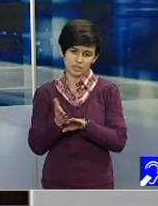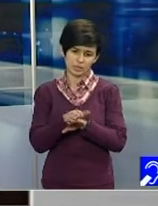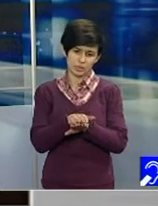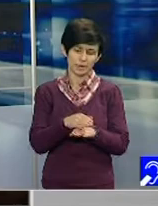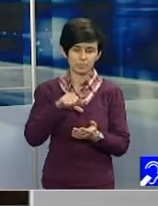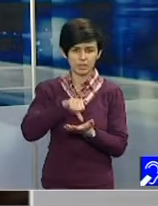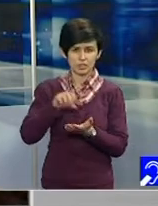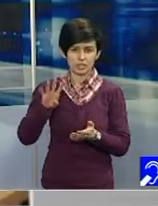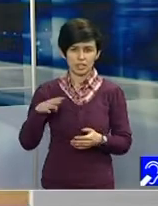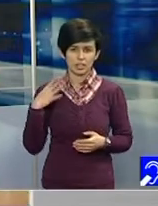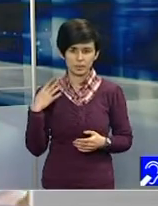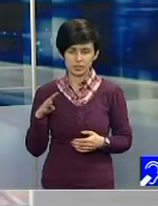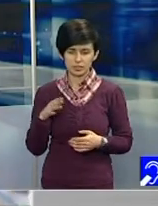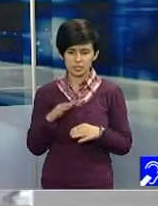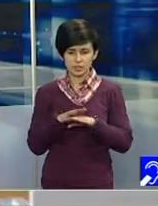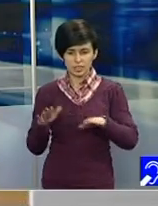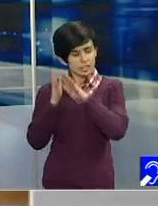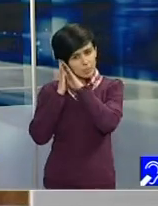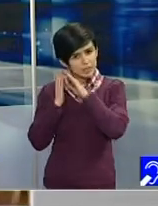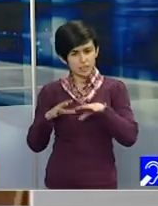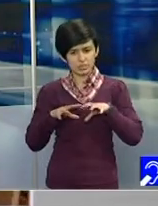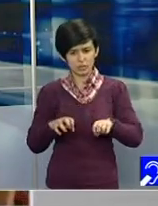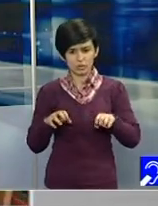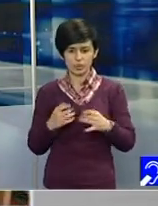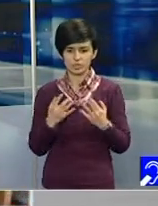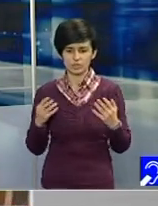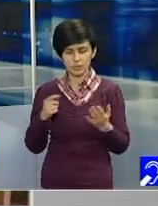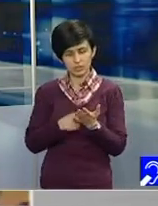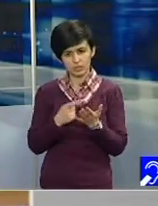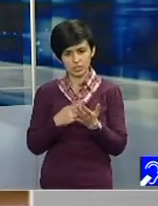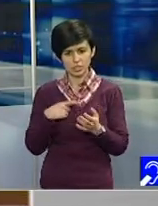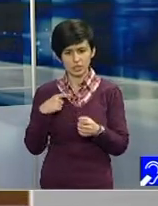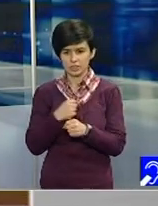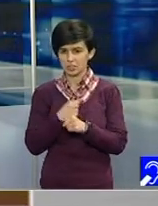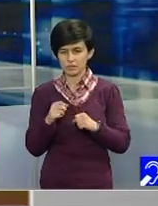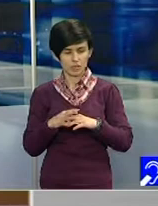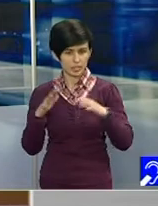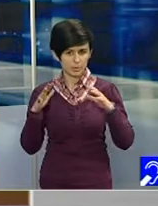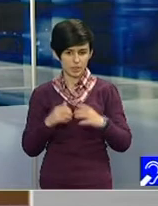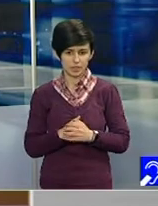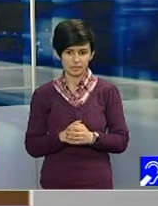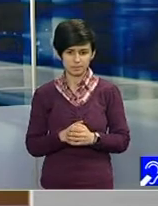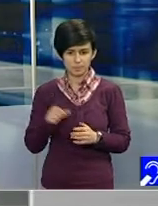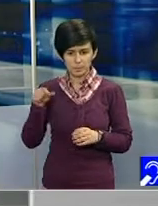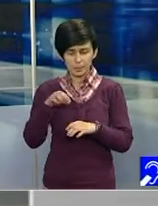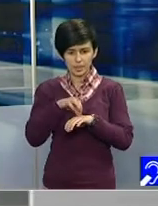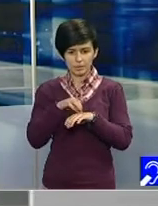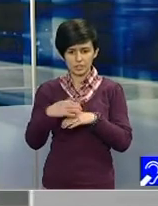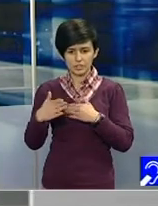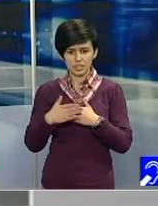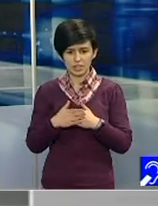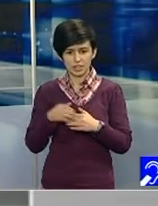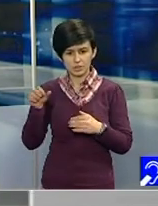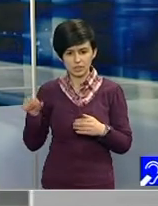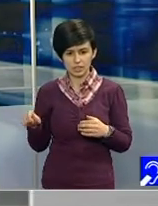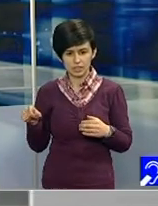doar 40 de paturi care sunt ocupate tot timpul, iar numărul cererilor este însă cu mult mai mare. Medicii alături de infirmiere și